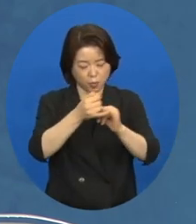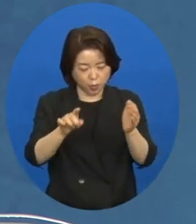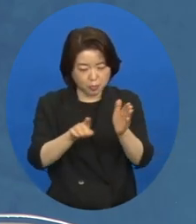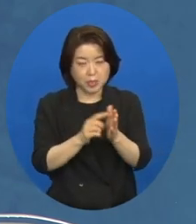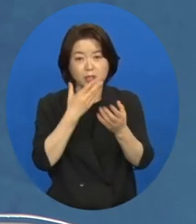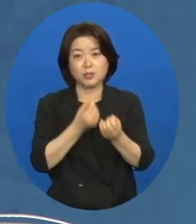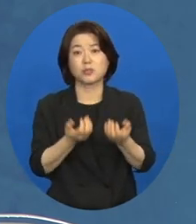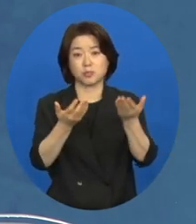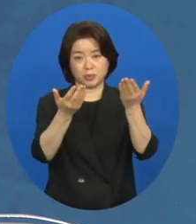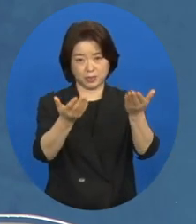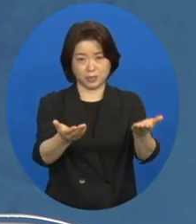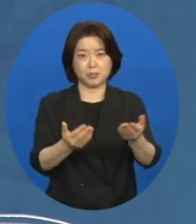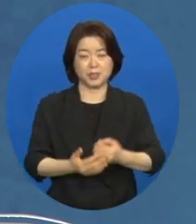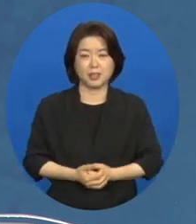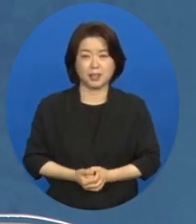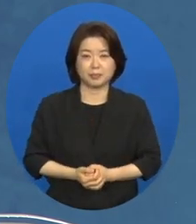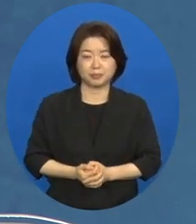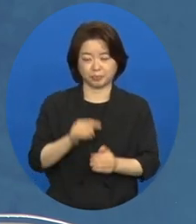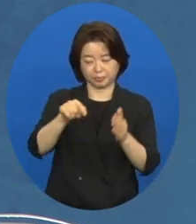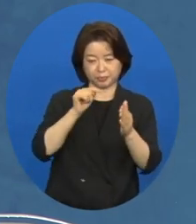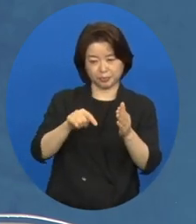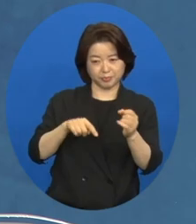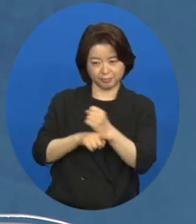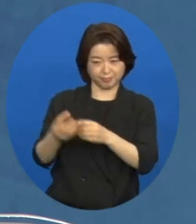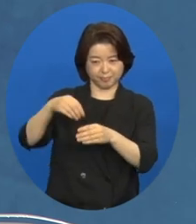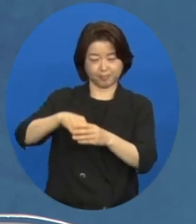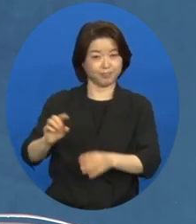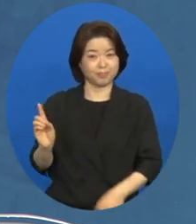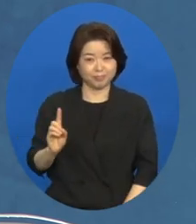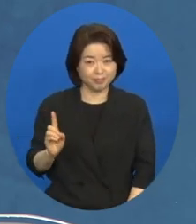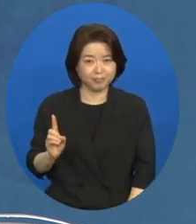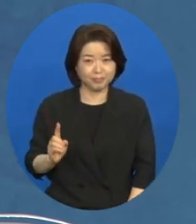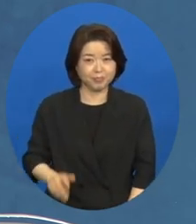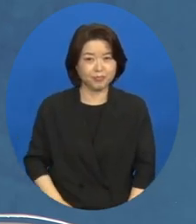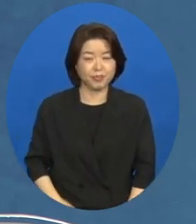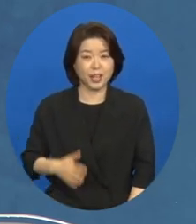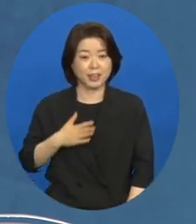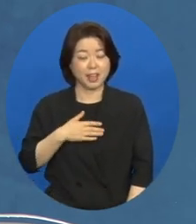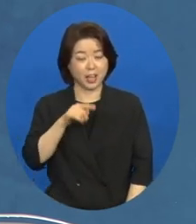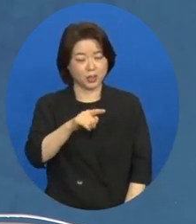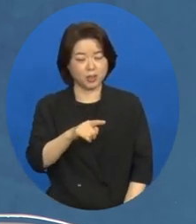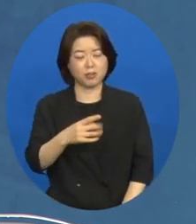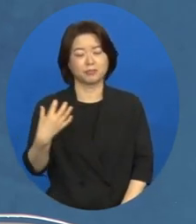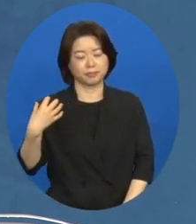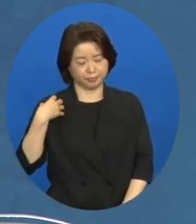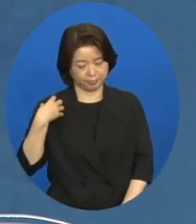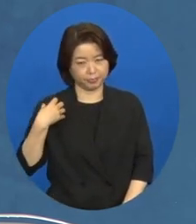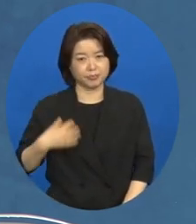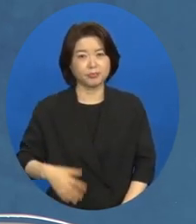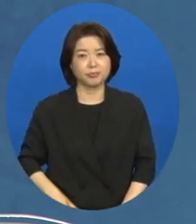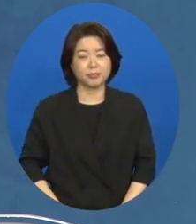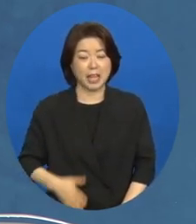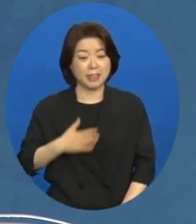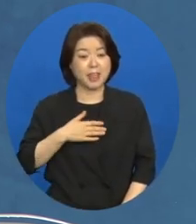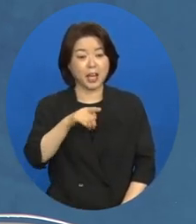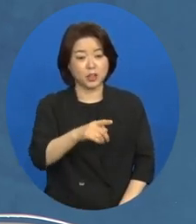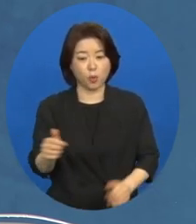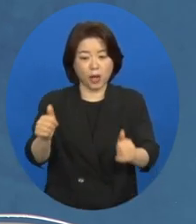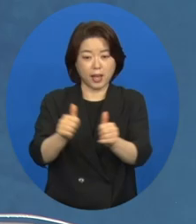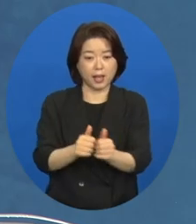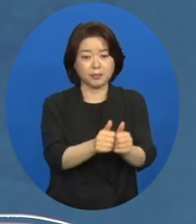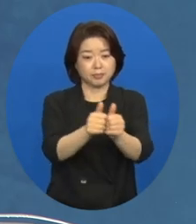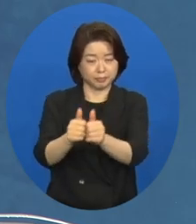축복합니다. 그 속에는 이런 의미가 담겨져 있어요. 내가 널 책임질게. 내가 너와 함께